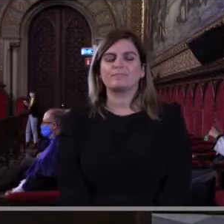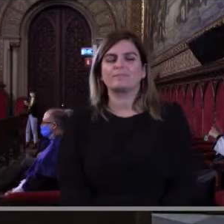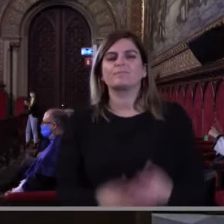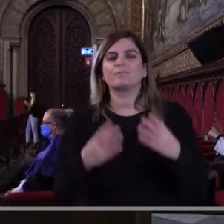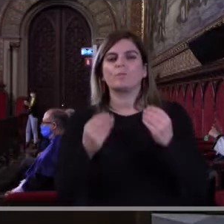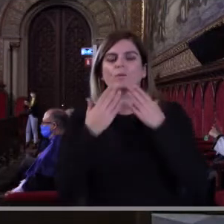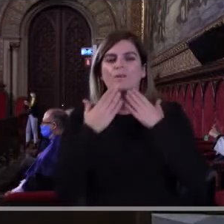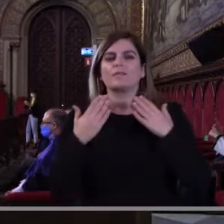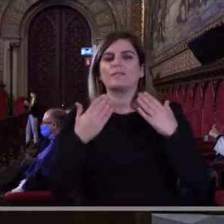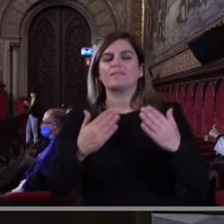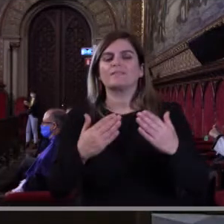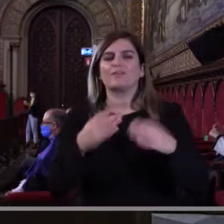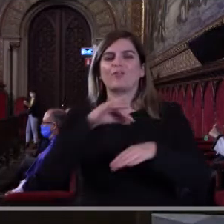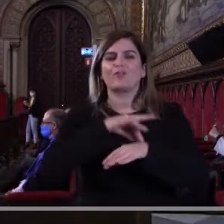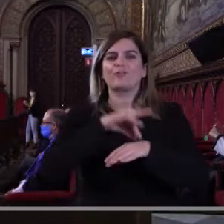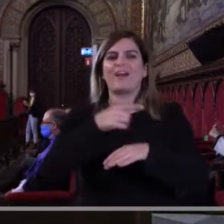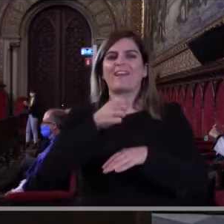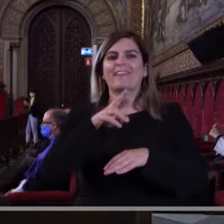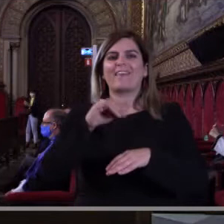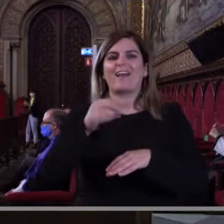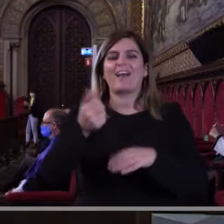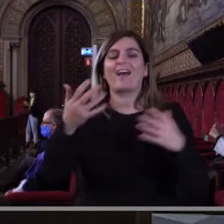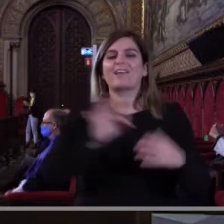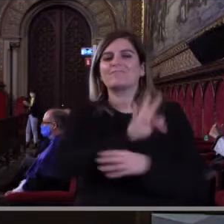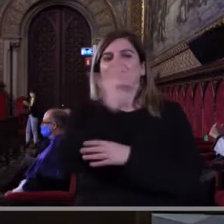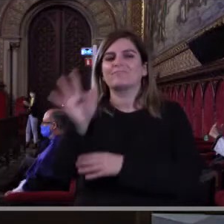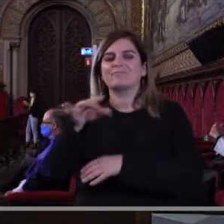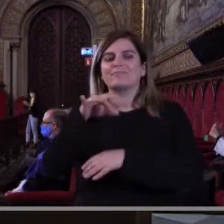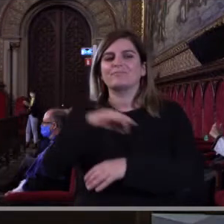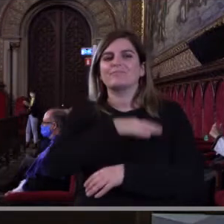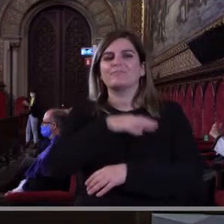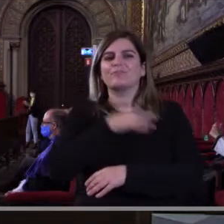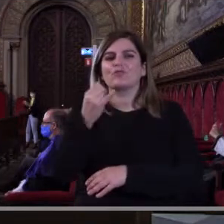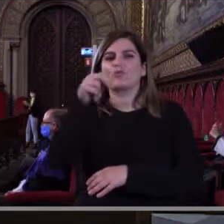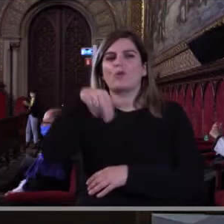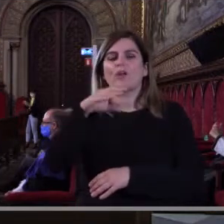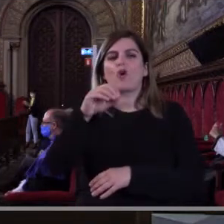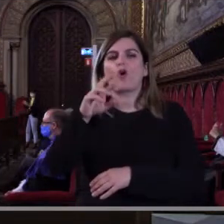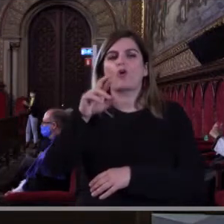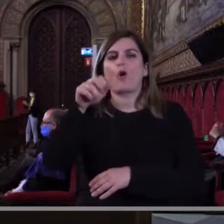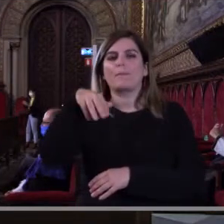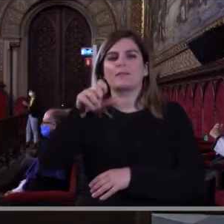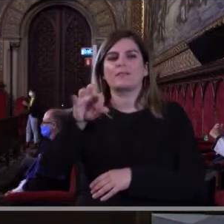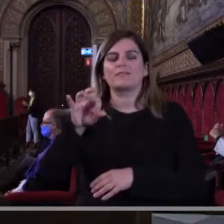Moltes gràcies, doctora García Durán. I a continuació té la paraula el senyor Joan Coromines, president del Consell Social.